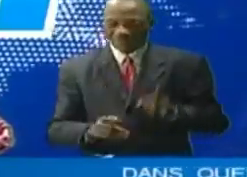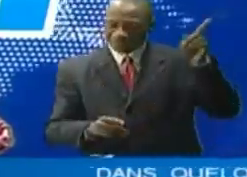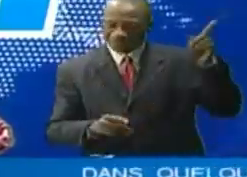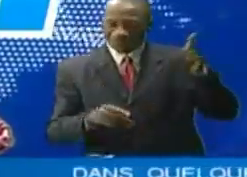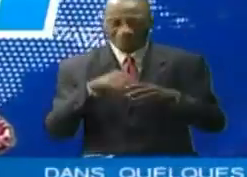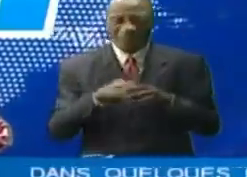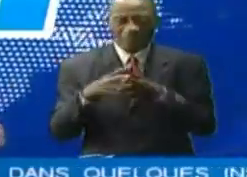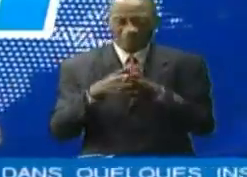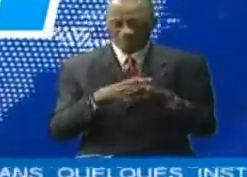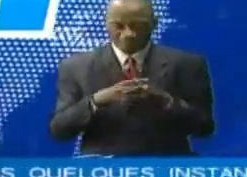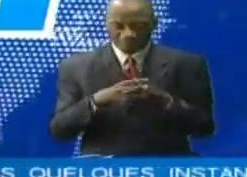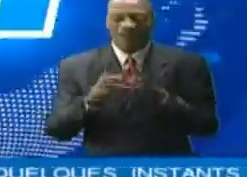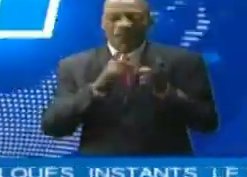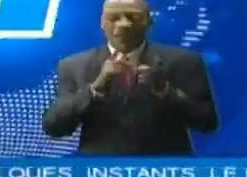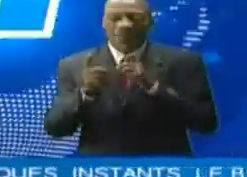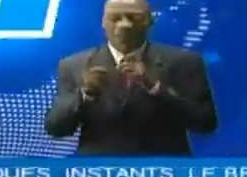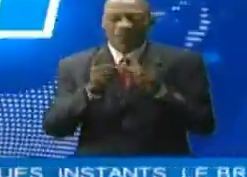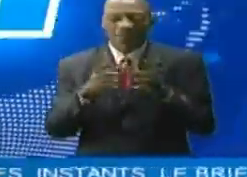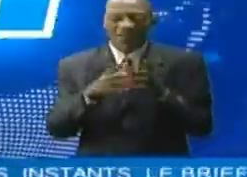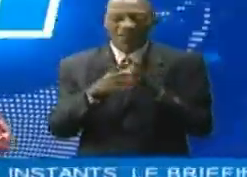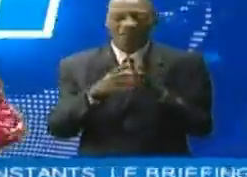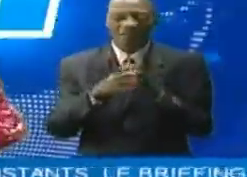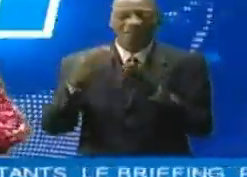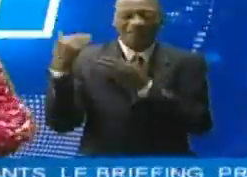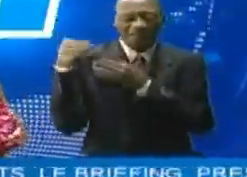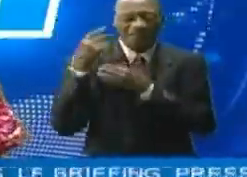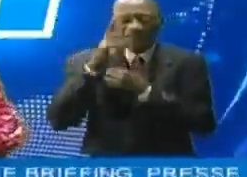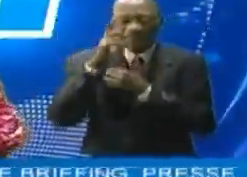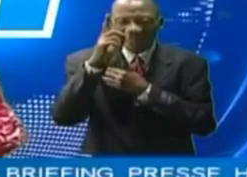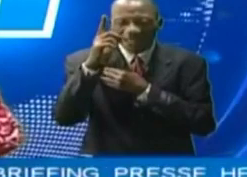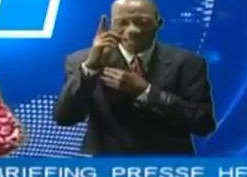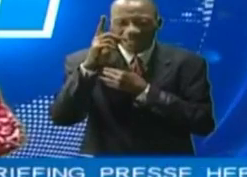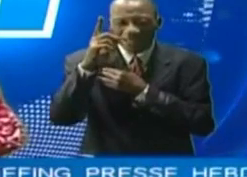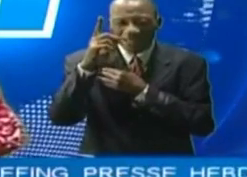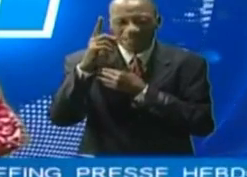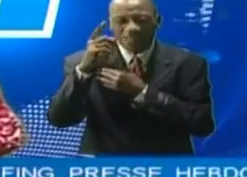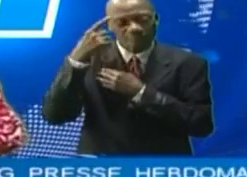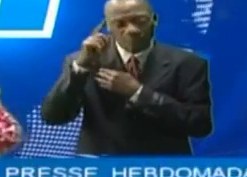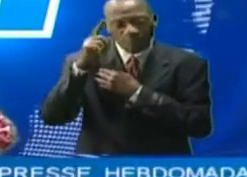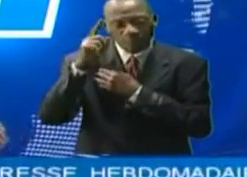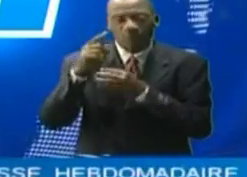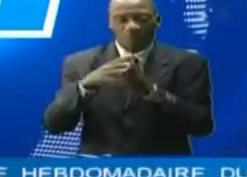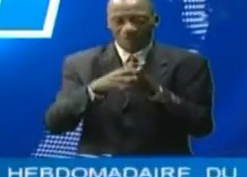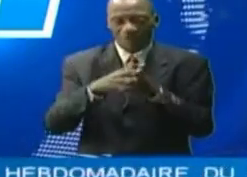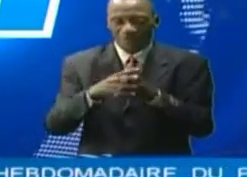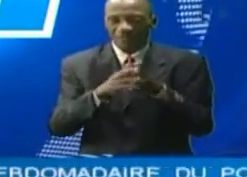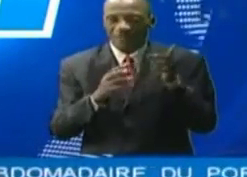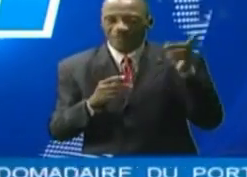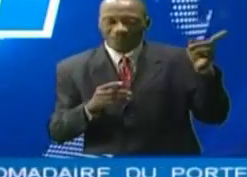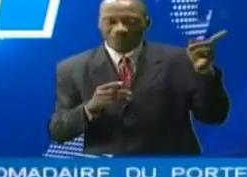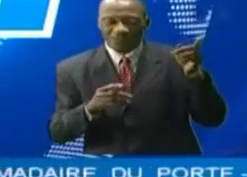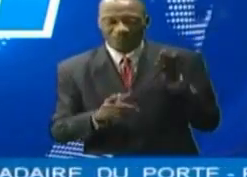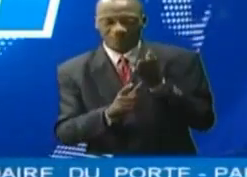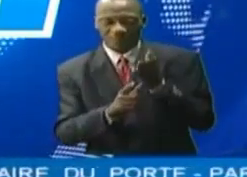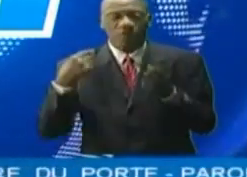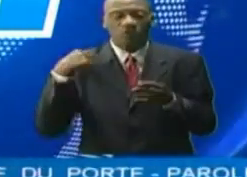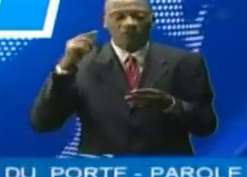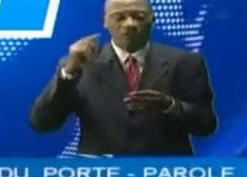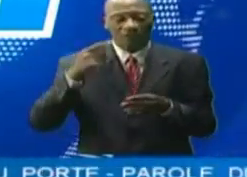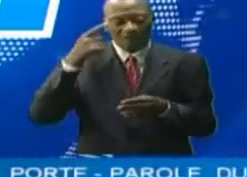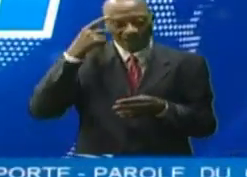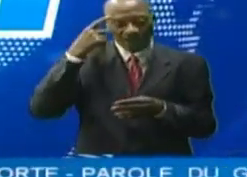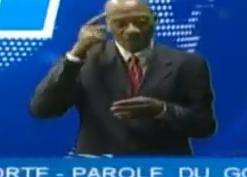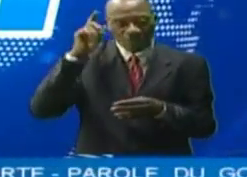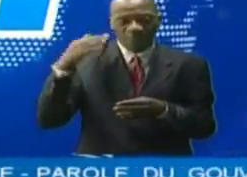Marie-Madeleine Mateibo, a échangé ce vendredi 28 octobre 2022 avec le vice-gouverneur de l'État de Washington.